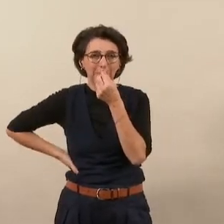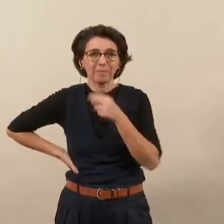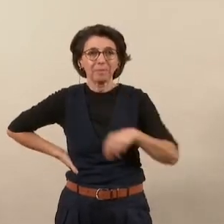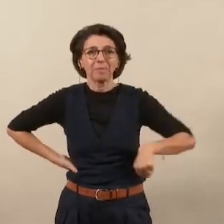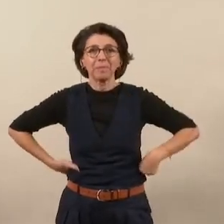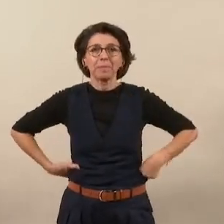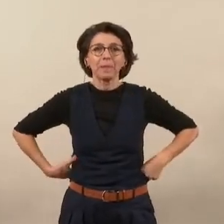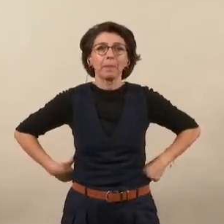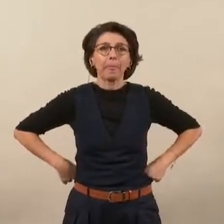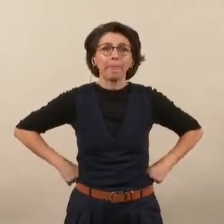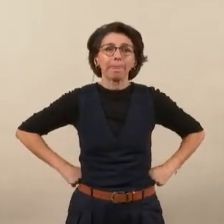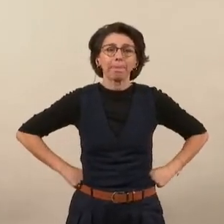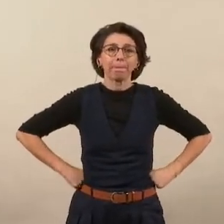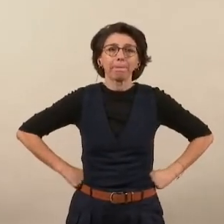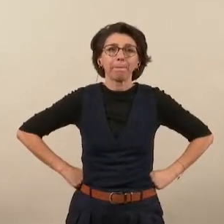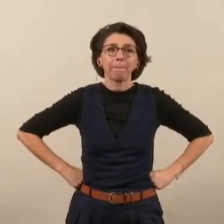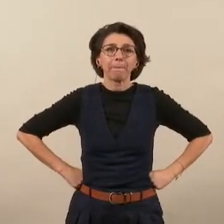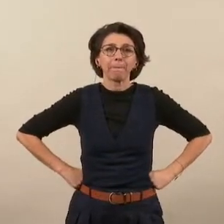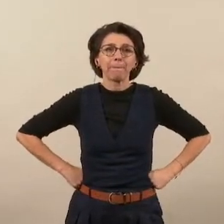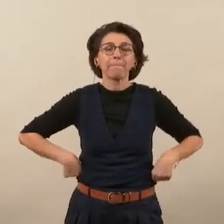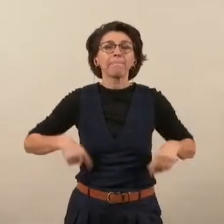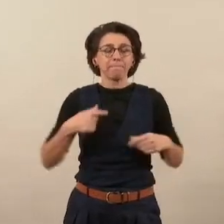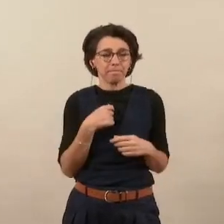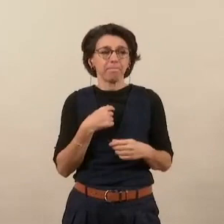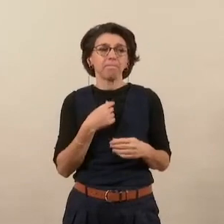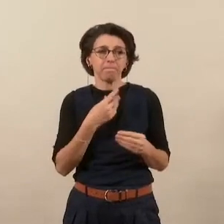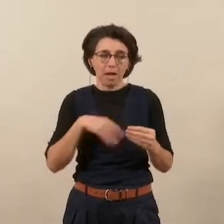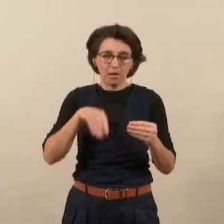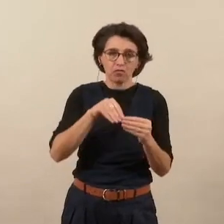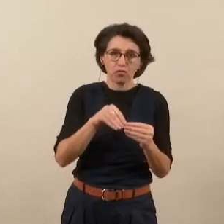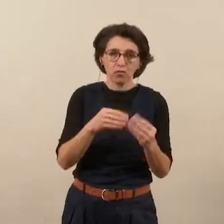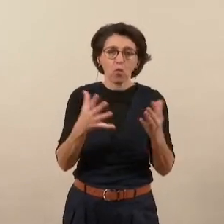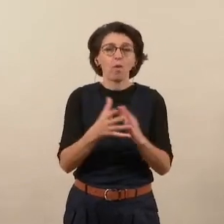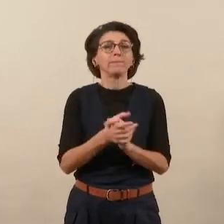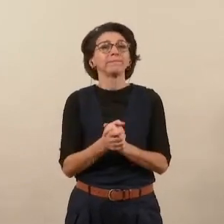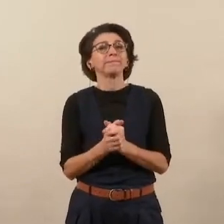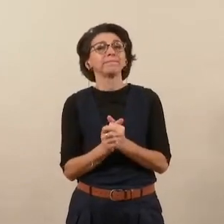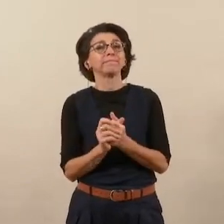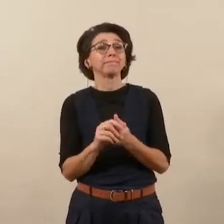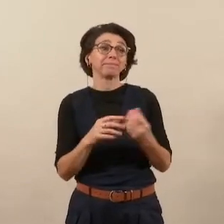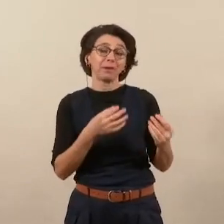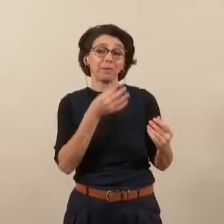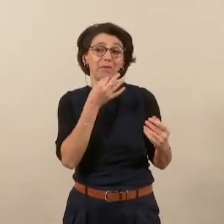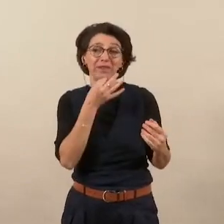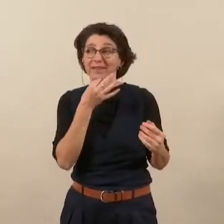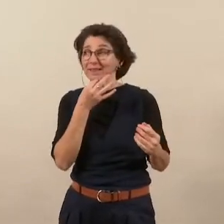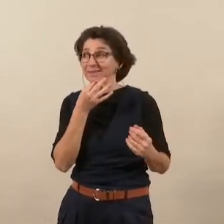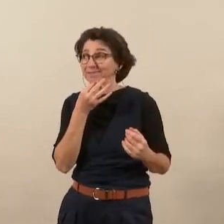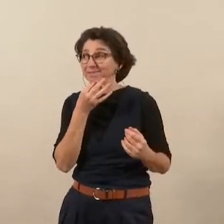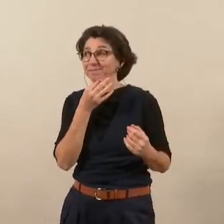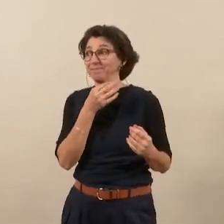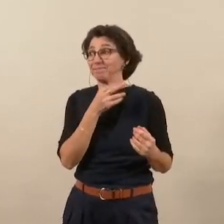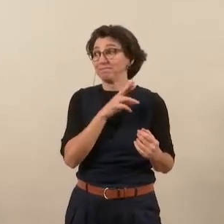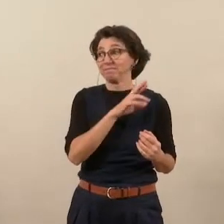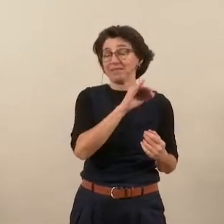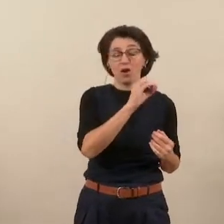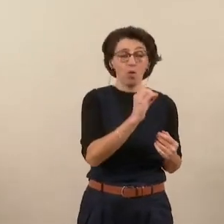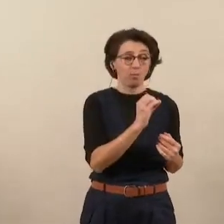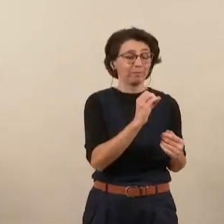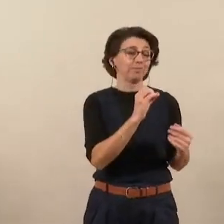voilà. Je profite de cette délibération pour évoquer votre séjour à Rio. Eh ben